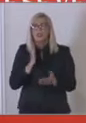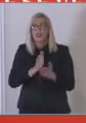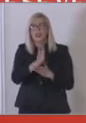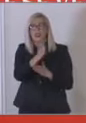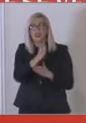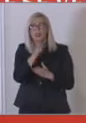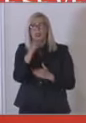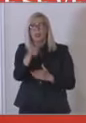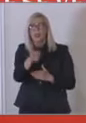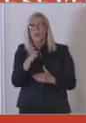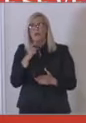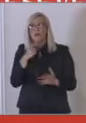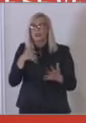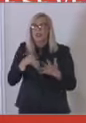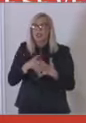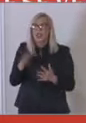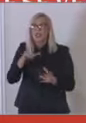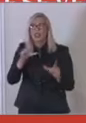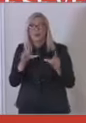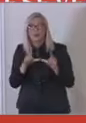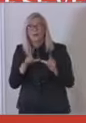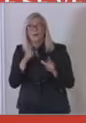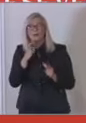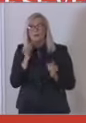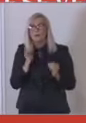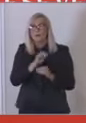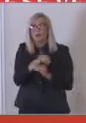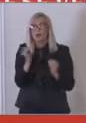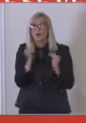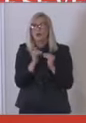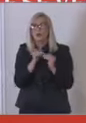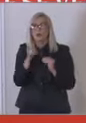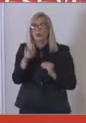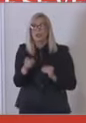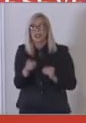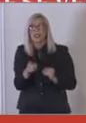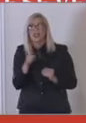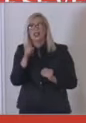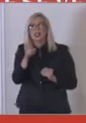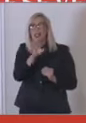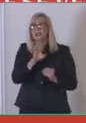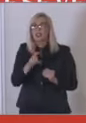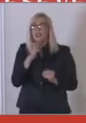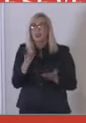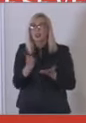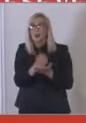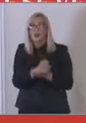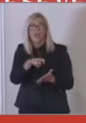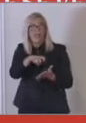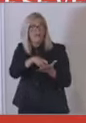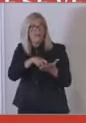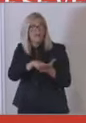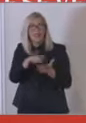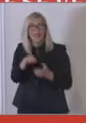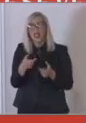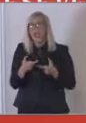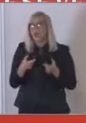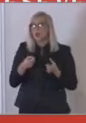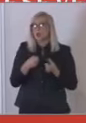integrimin në Bashkimin Evropian përmes marrëveshjeve për stabilizim dhe asociim, si dhe arritjen e liberalizimit të